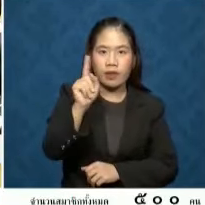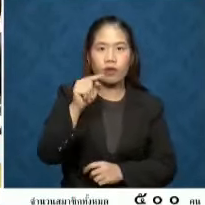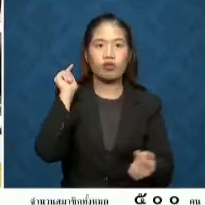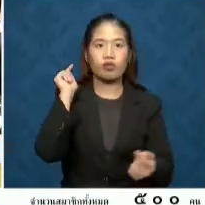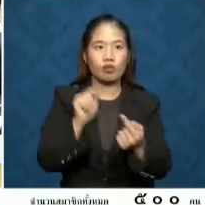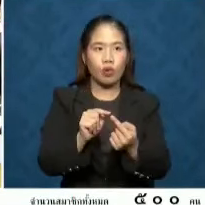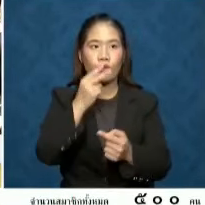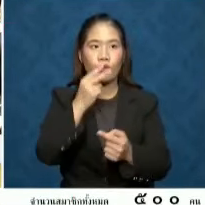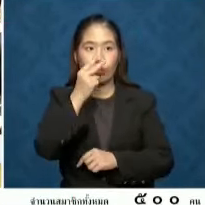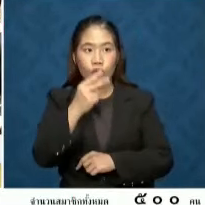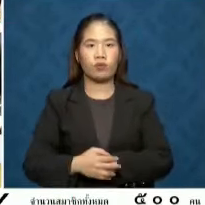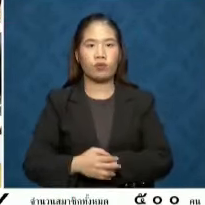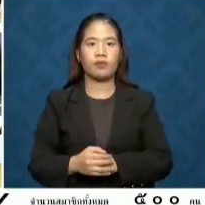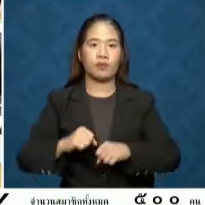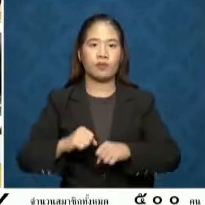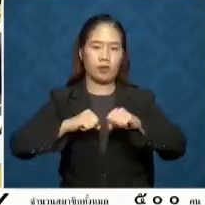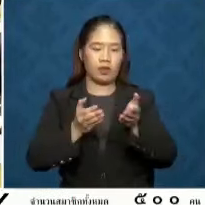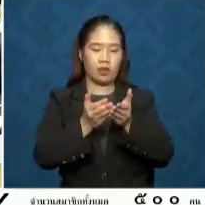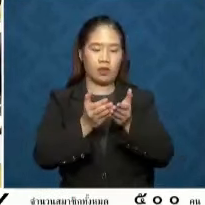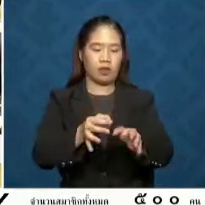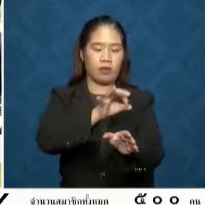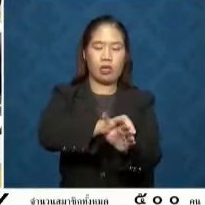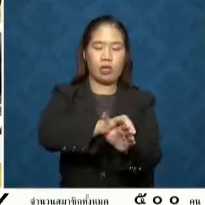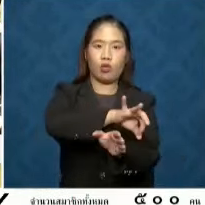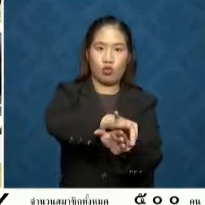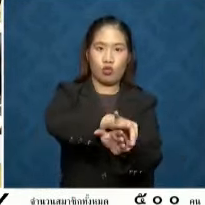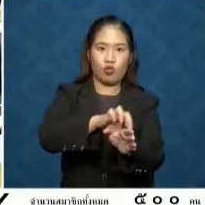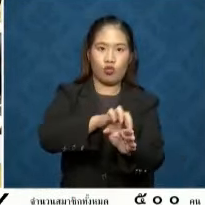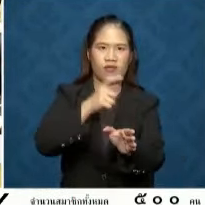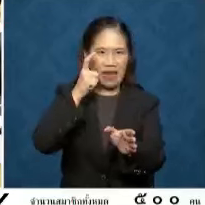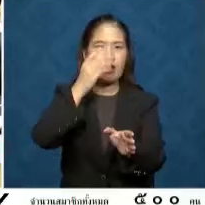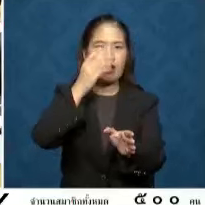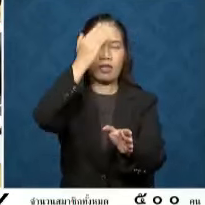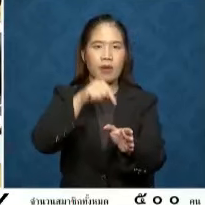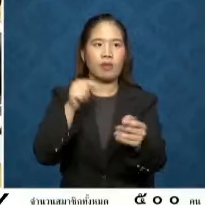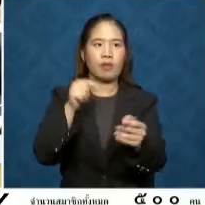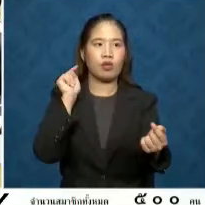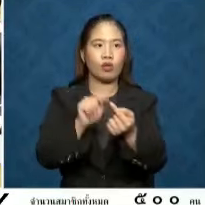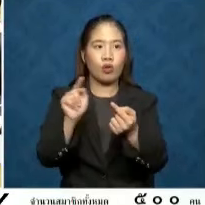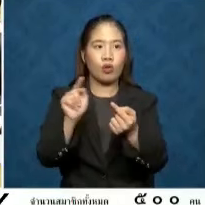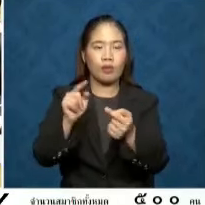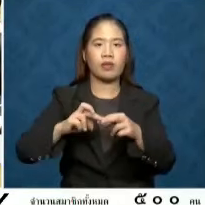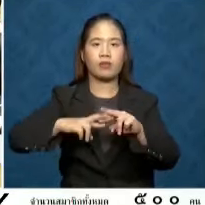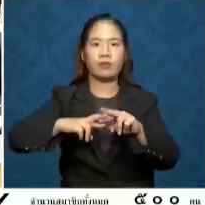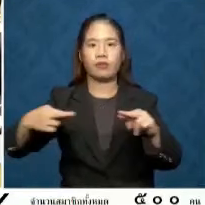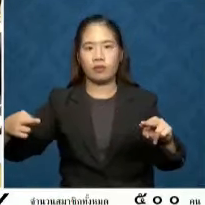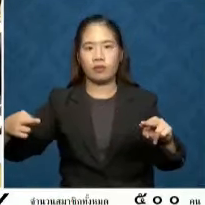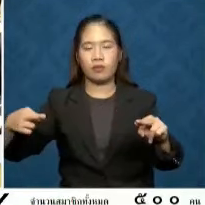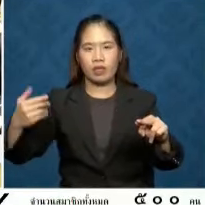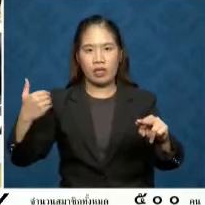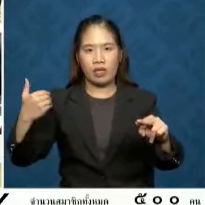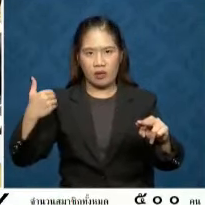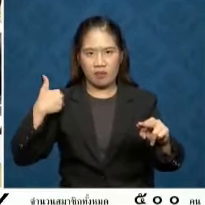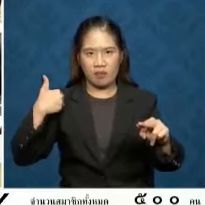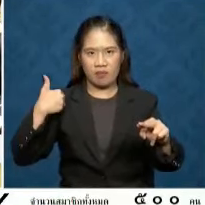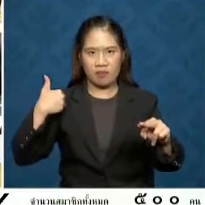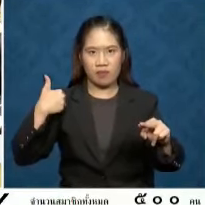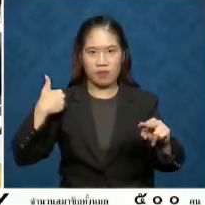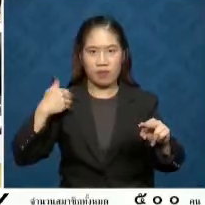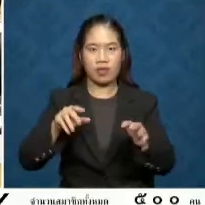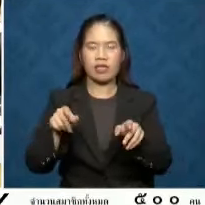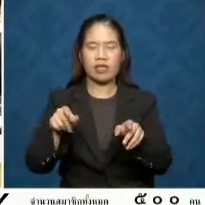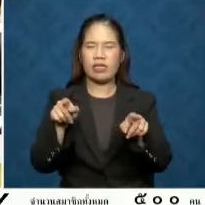รูทะลุทางกราบซ้าย2รูใหญ่บริเวณนั้นน่ะมันตรงกับห้องกระชับเชือกแล้วก็รอยปริตรงเพดานใต้โครงกันคลื่น